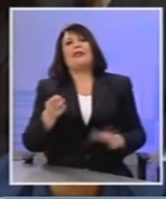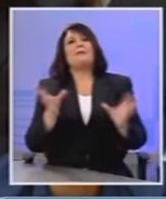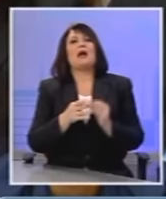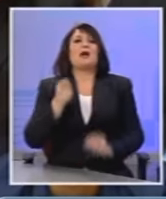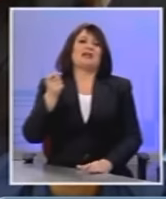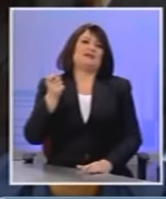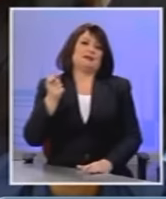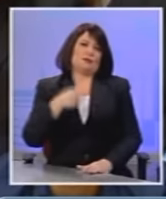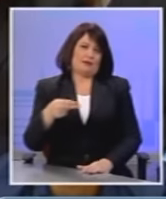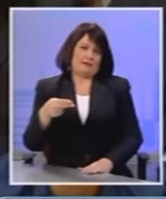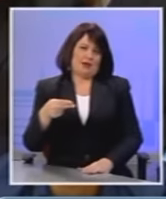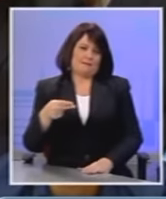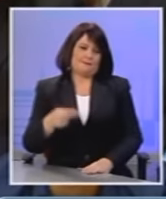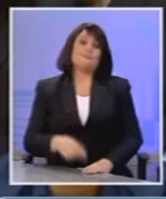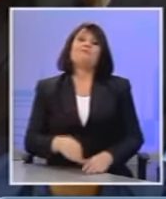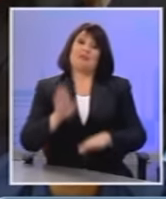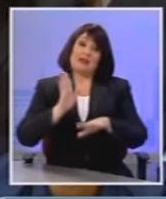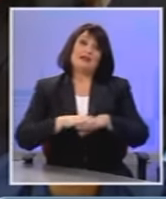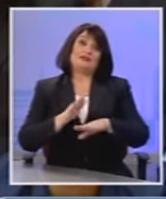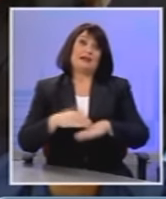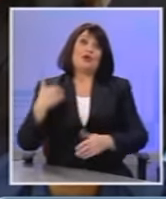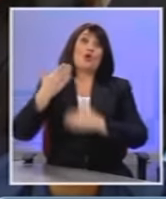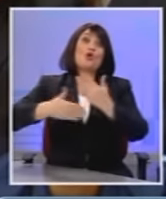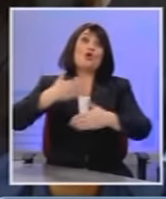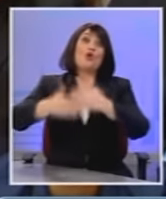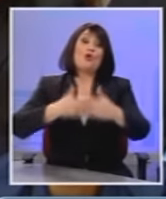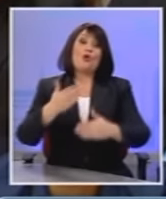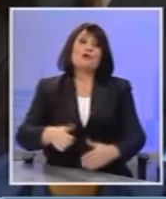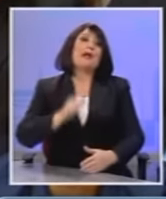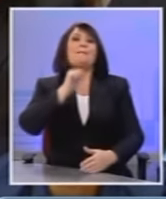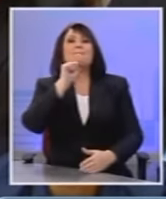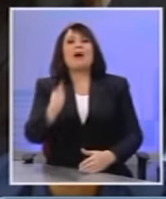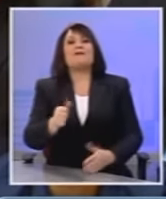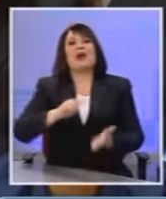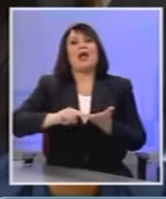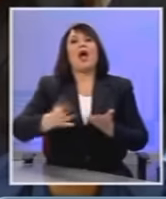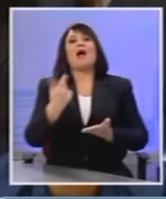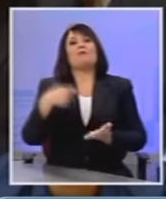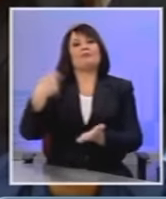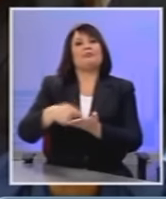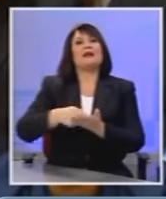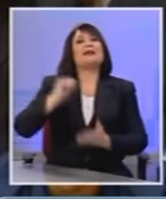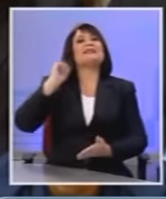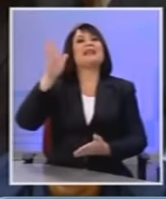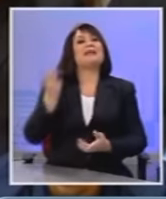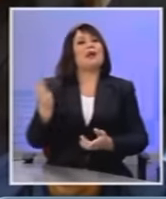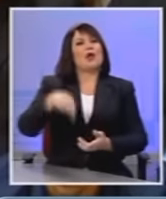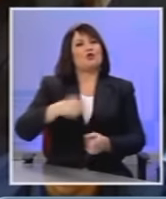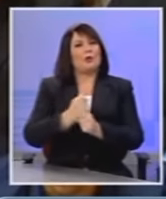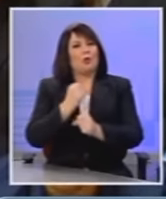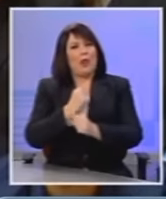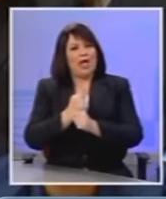ασφαλιστικό. Φταίξανε τα εδώ και δεκαετίες μαύρα μεροκάματα των αλλοδαπών, τους οποίους